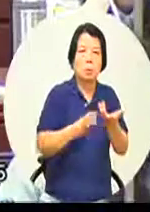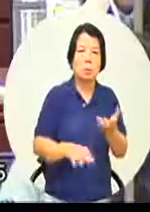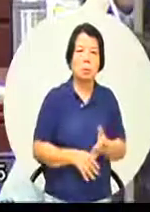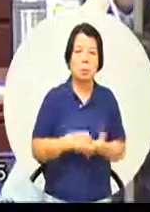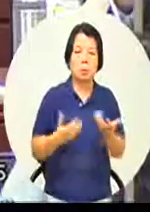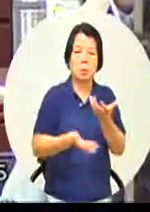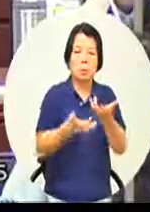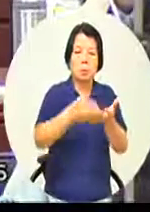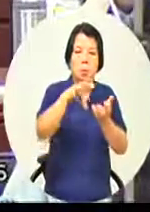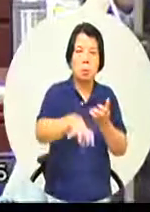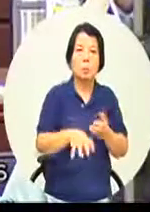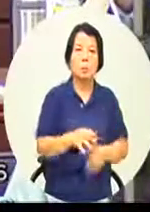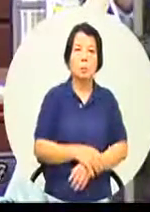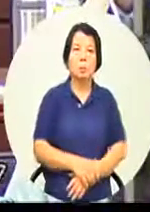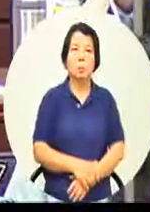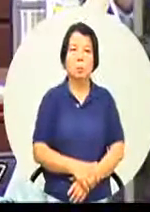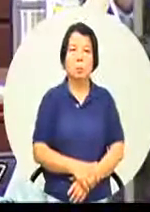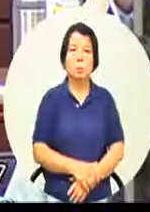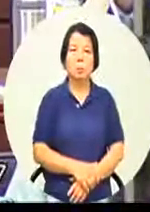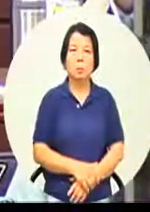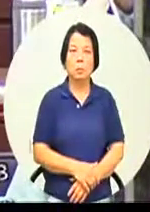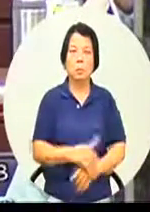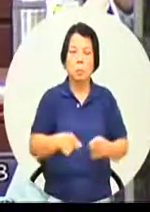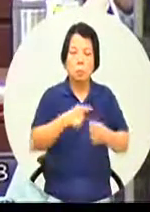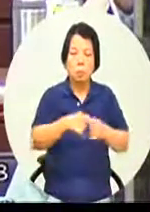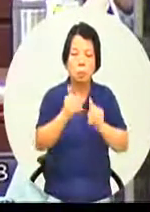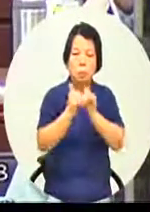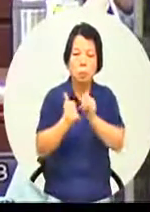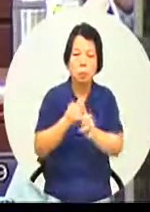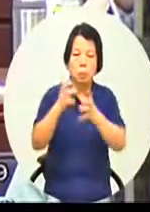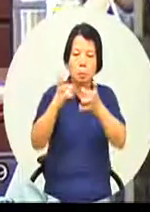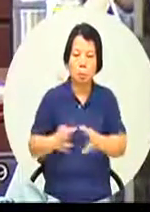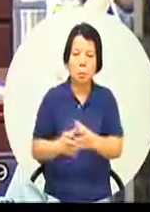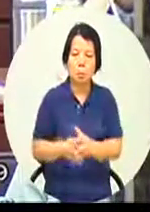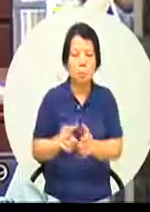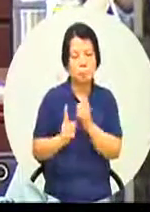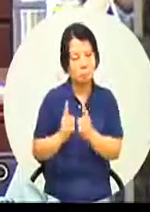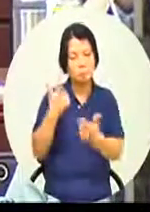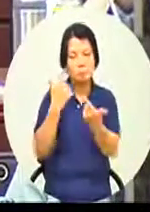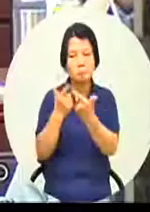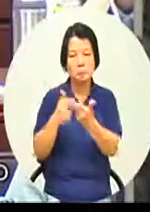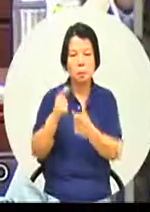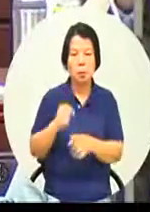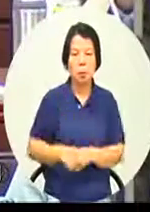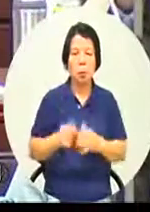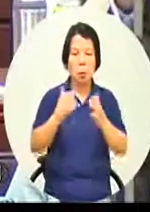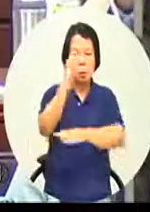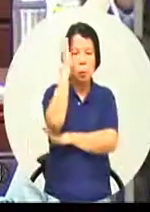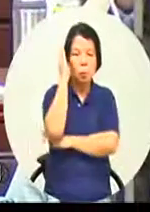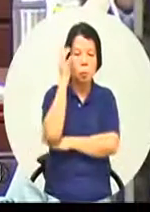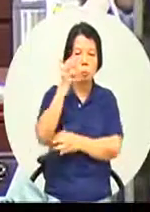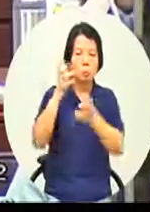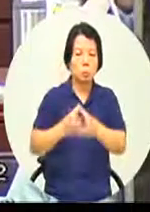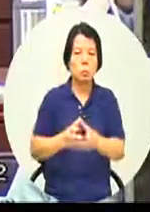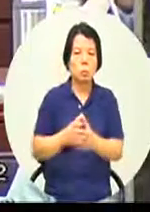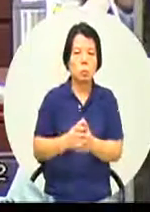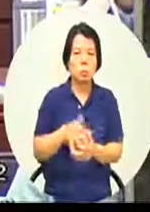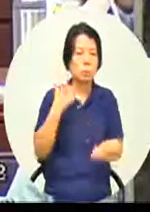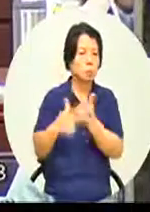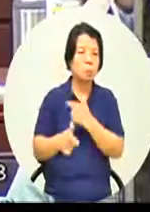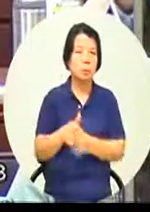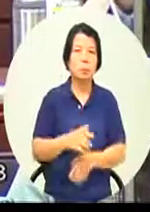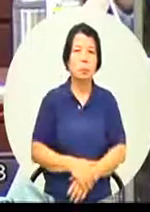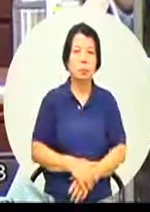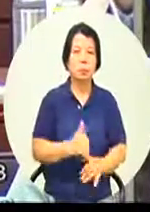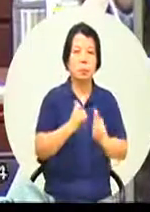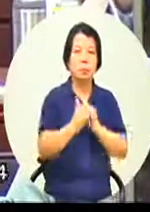场呢，应该是民间去设立会比较恰当了哈，因为这个公家设立的话，目前就是因为 民间的火化场是